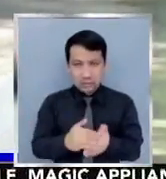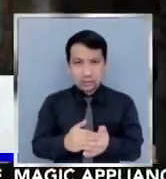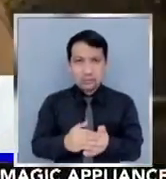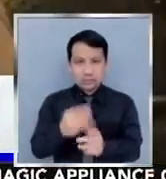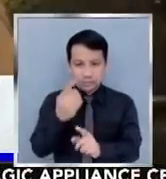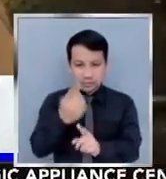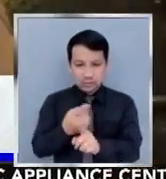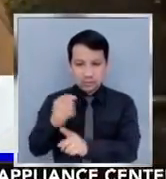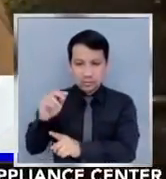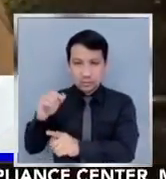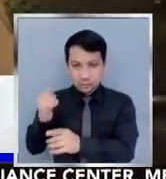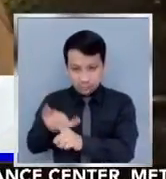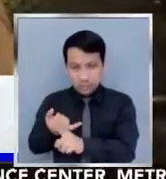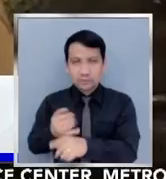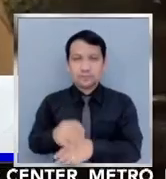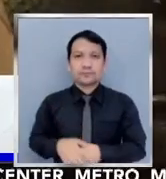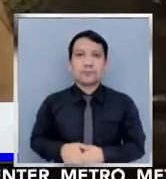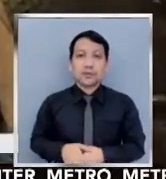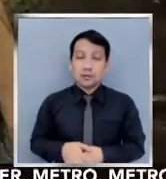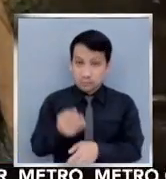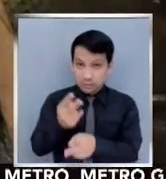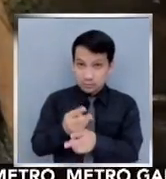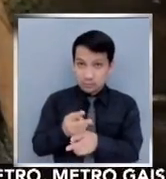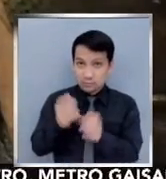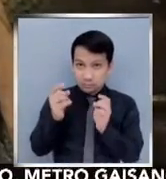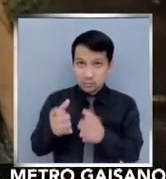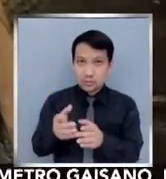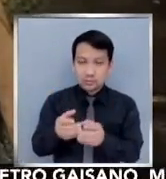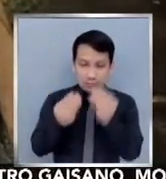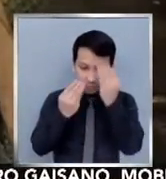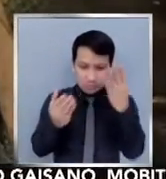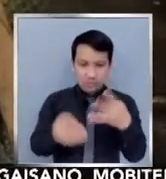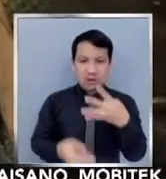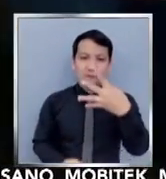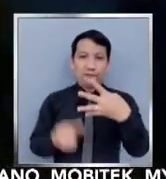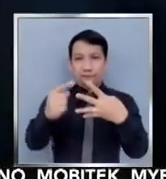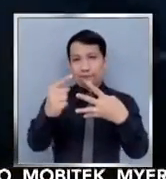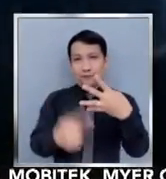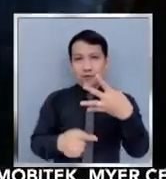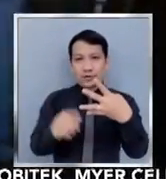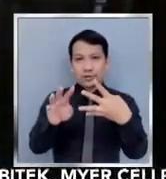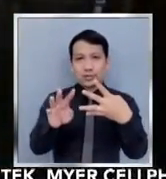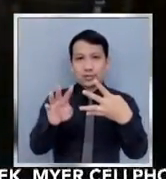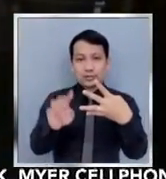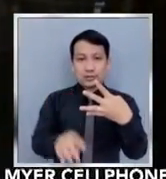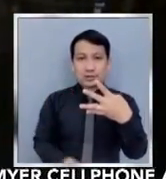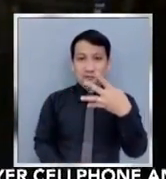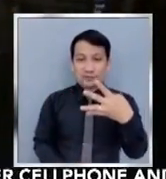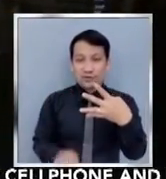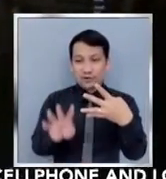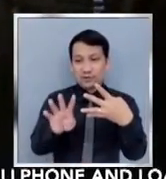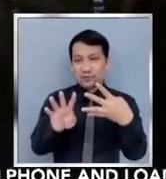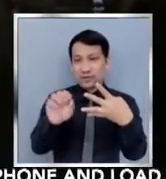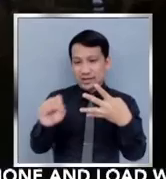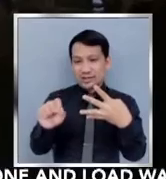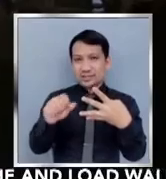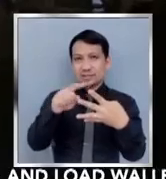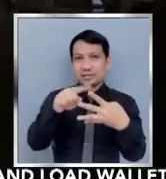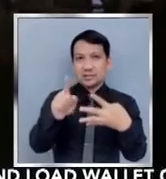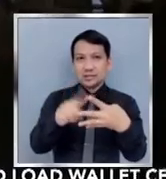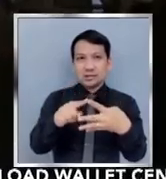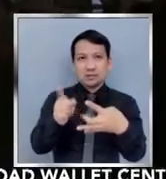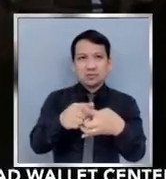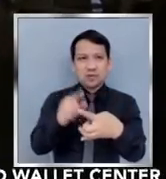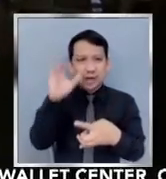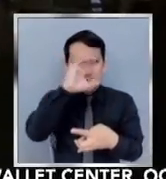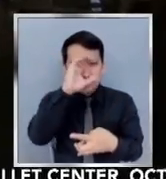Enero. Para iwas dengue, sundin ang 4S strategy ng DOH, search and destroy o pagsira sa mga tinitirhan ng